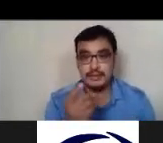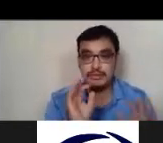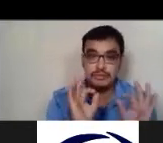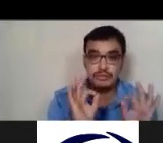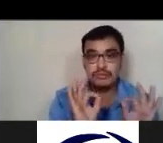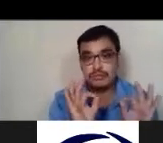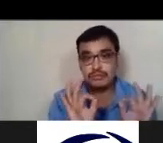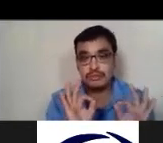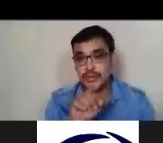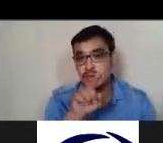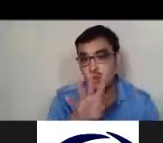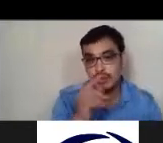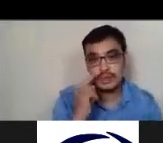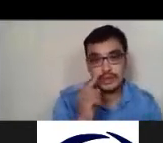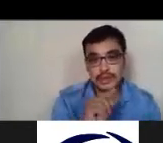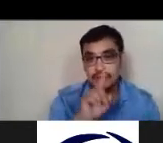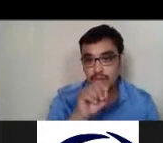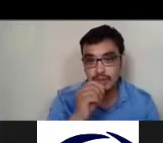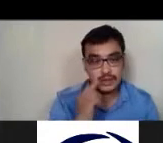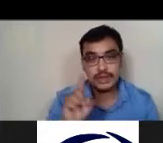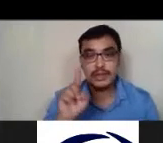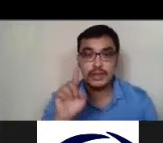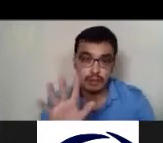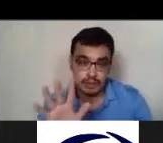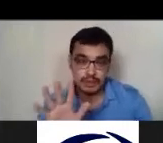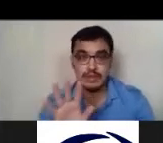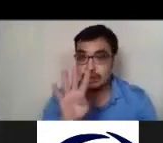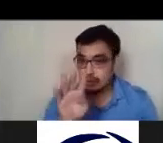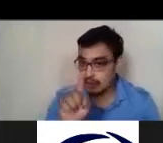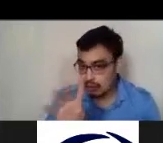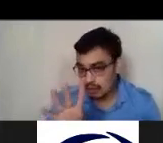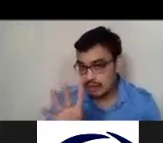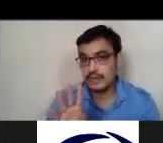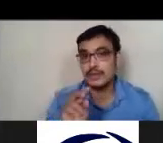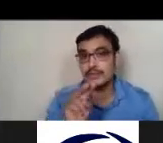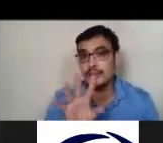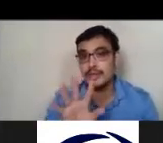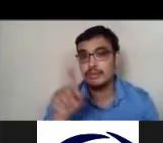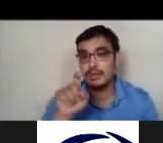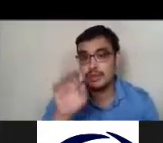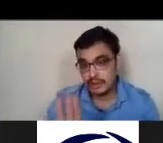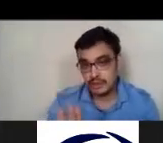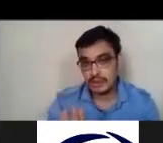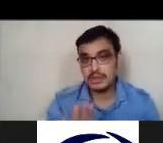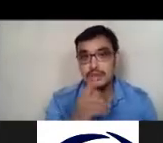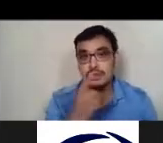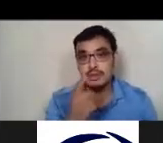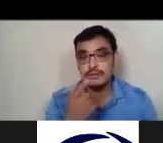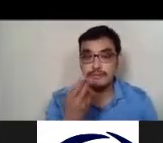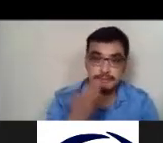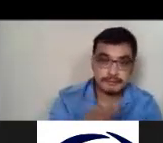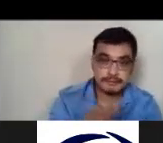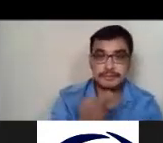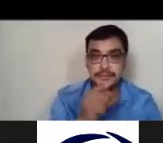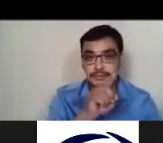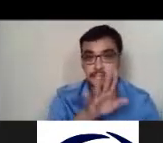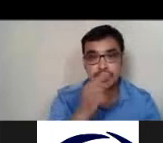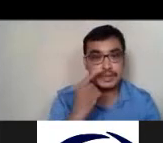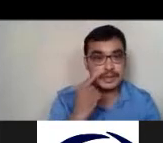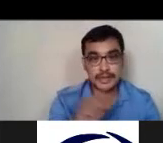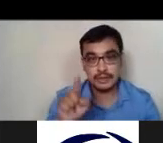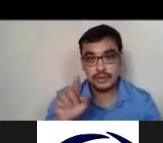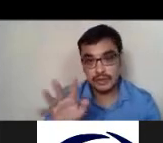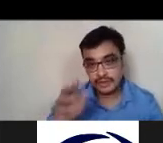भन्छ 14-14 25% छ, मोडरेटली सिभियर भनेको 15-19 छ त्यो